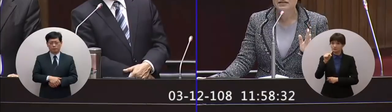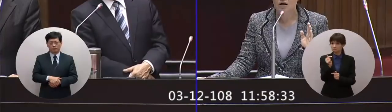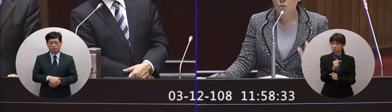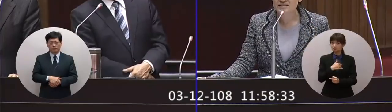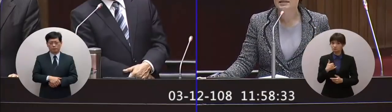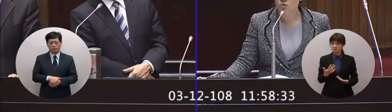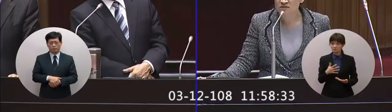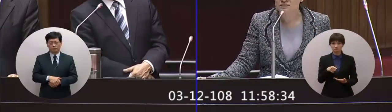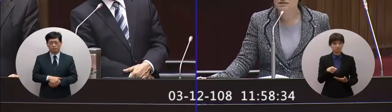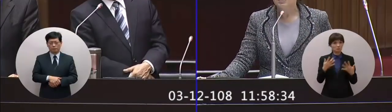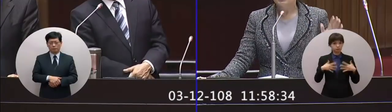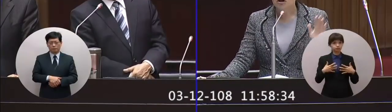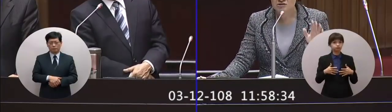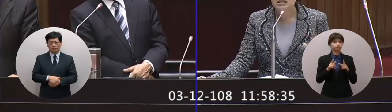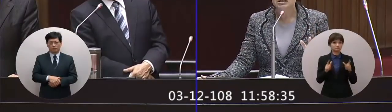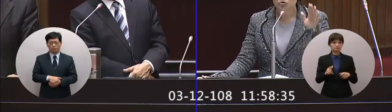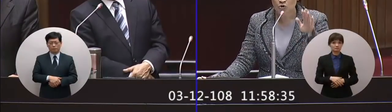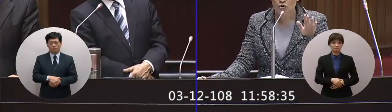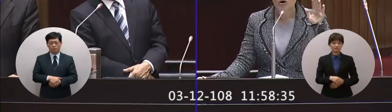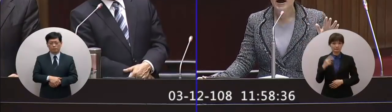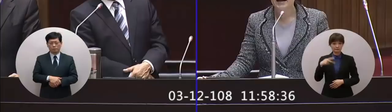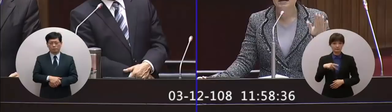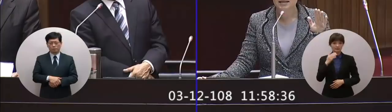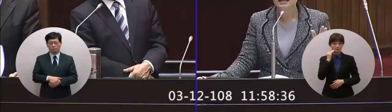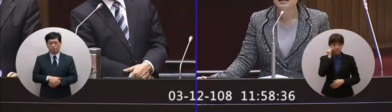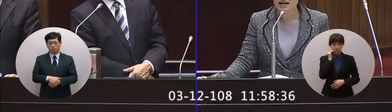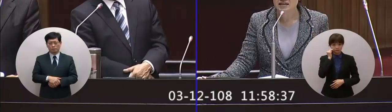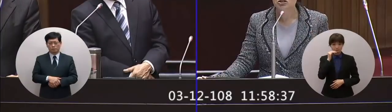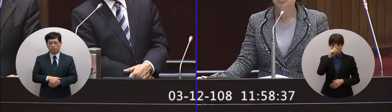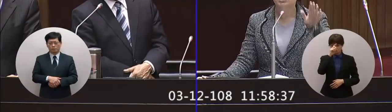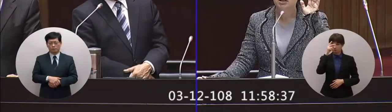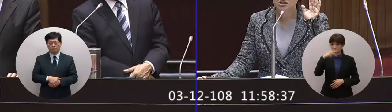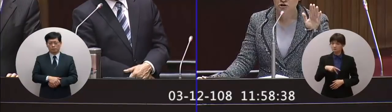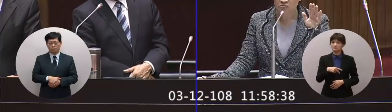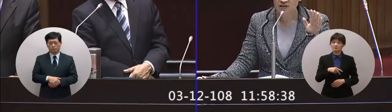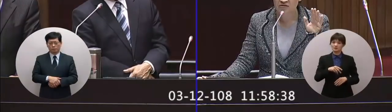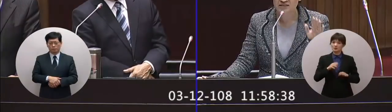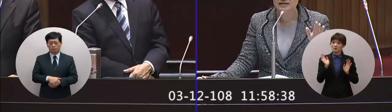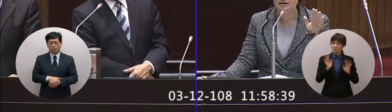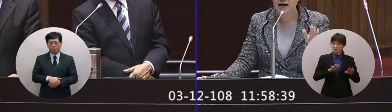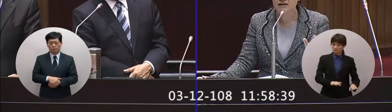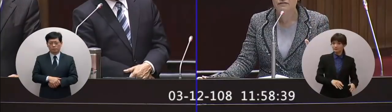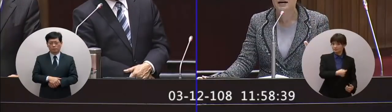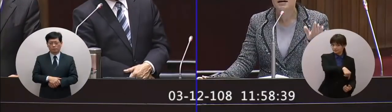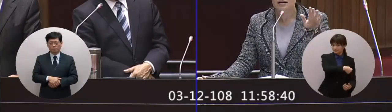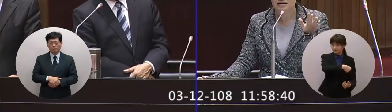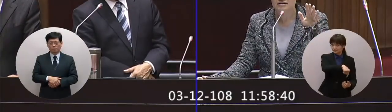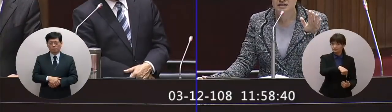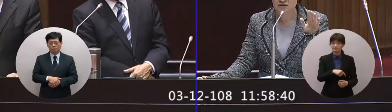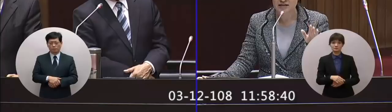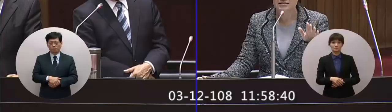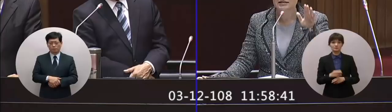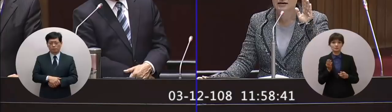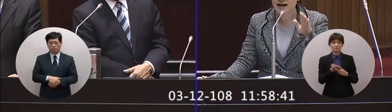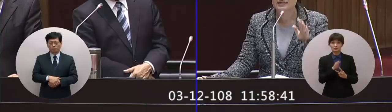是一个非常关键的问题。尤其是如果还要再向下延伸，或者是有条件的开放